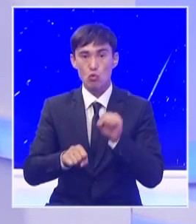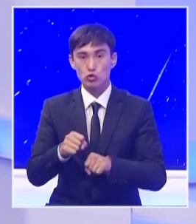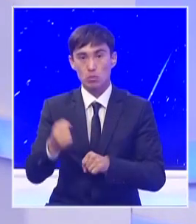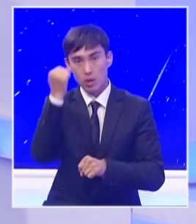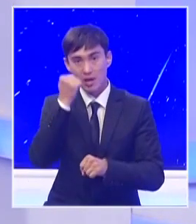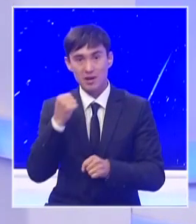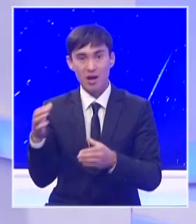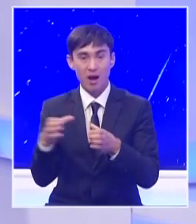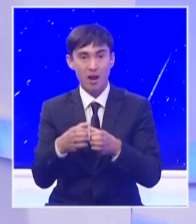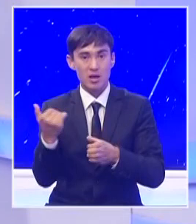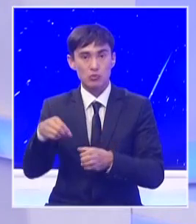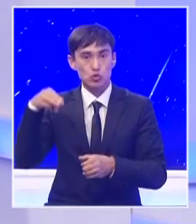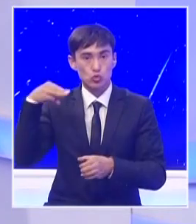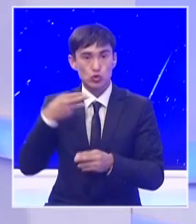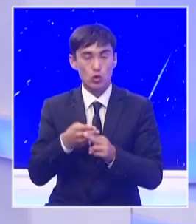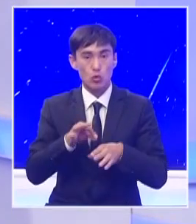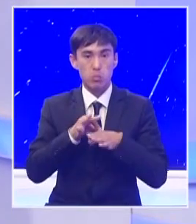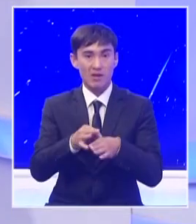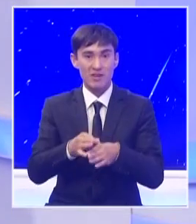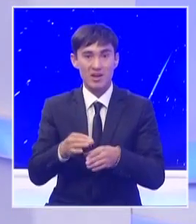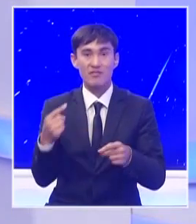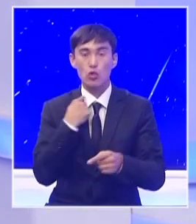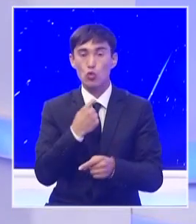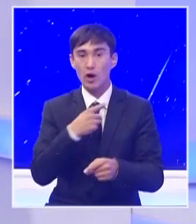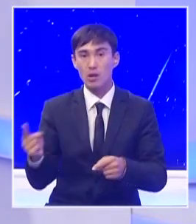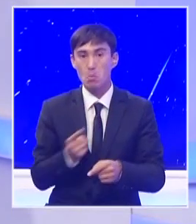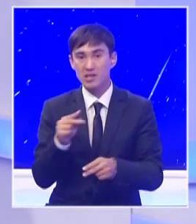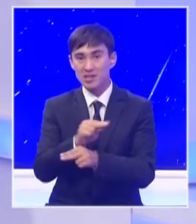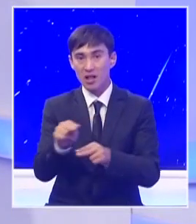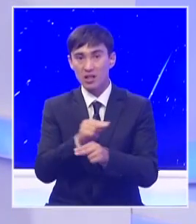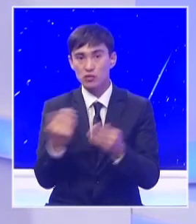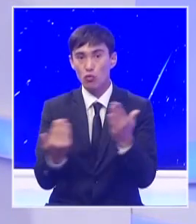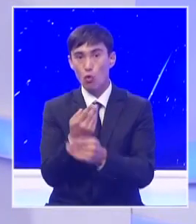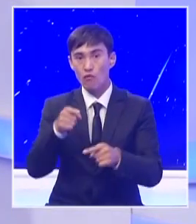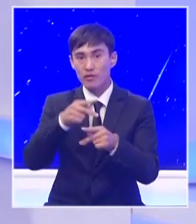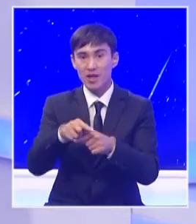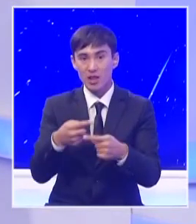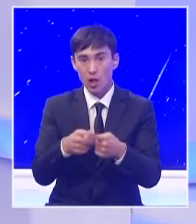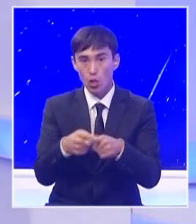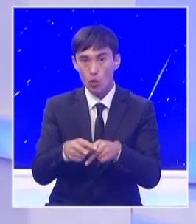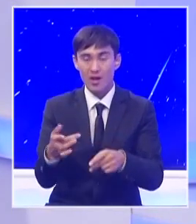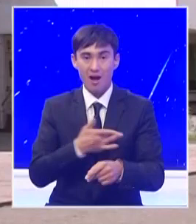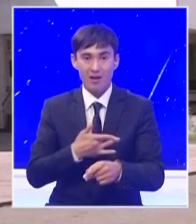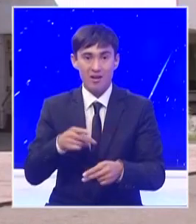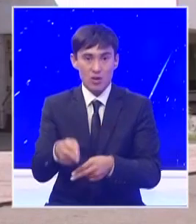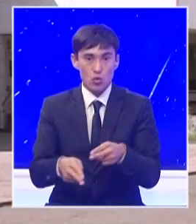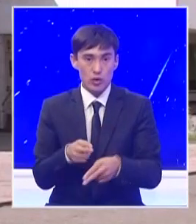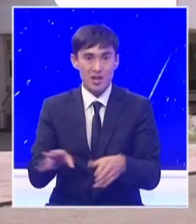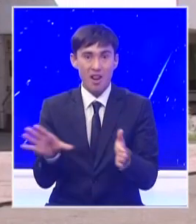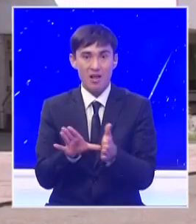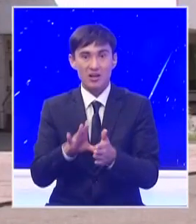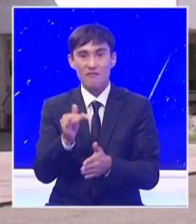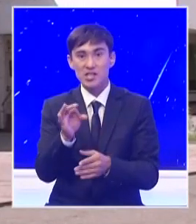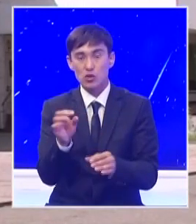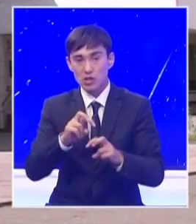из Турции, которые провели в Талдыкургане мастер-класс по внедрению новых технологий в сфере кардиохирургии. Так, путем